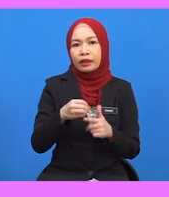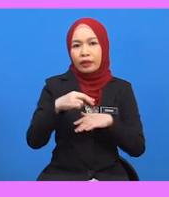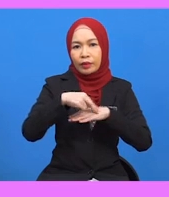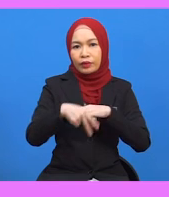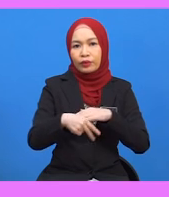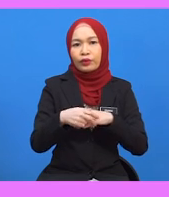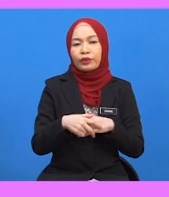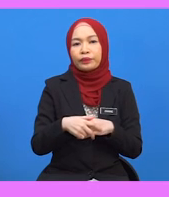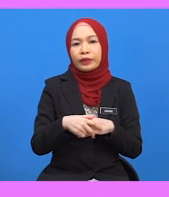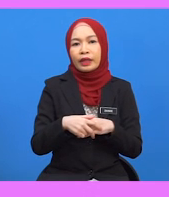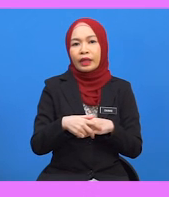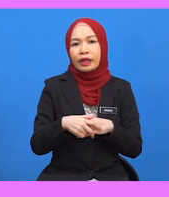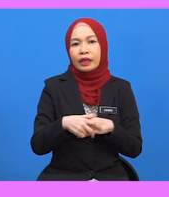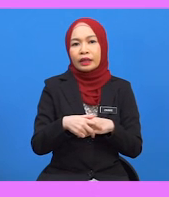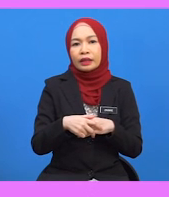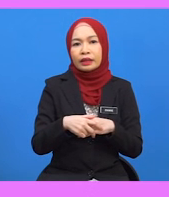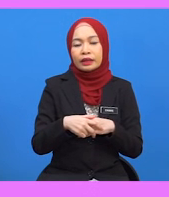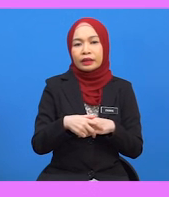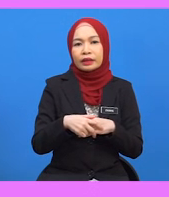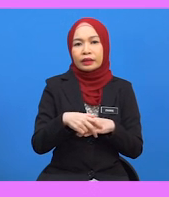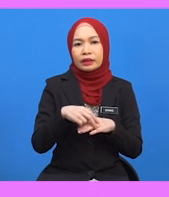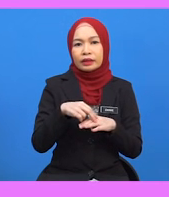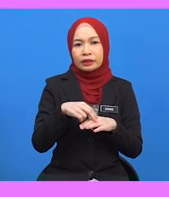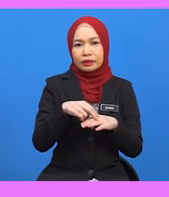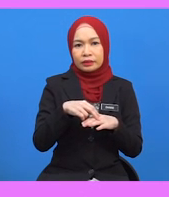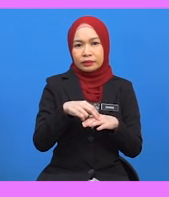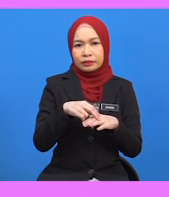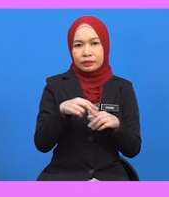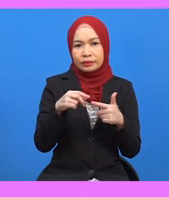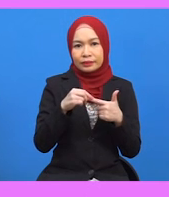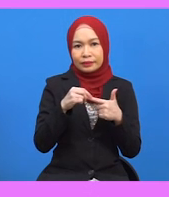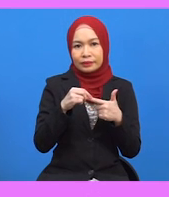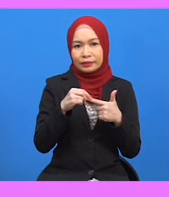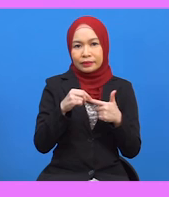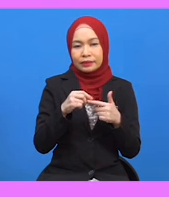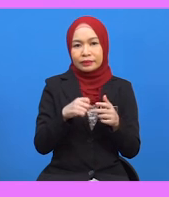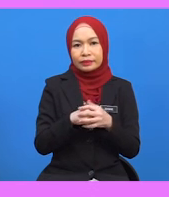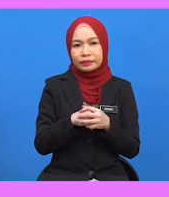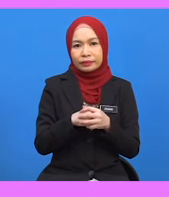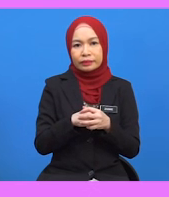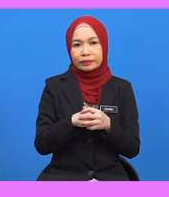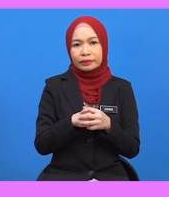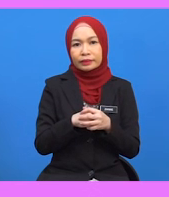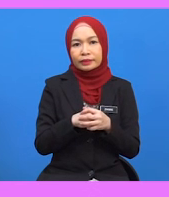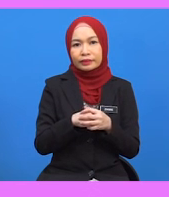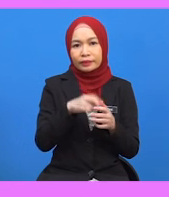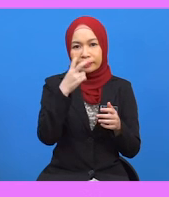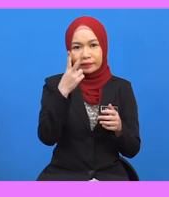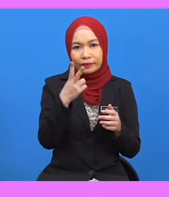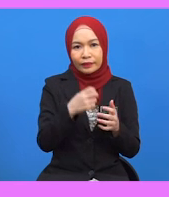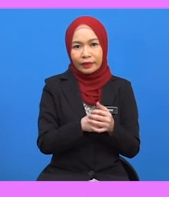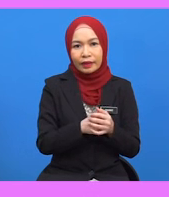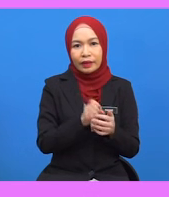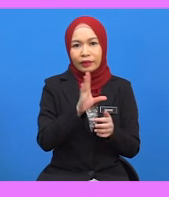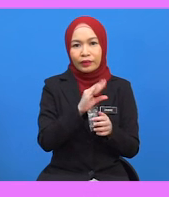Kedua, lihat item yang berada di tengah senarai. Bandingkan item